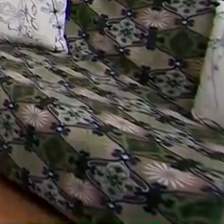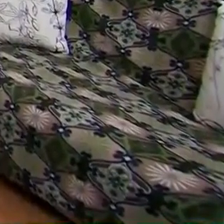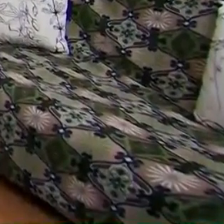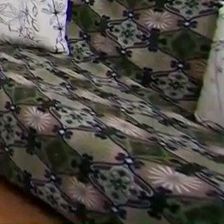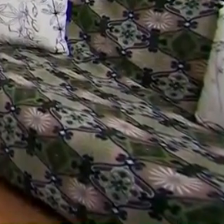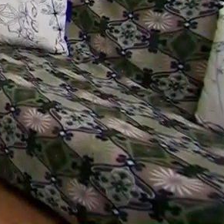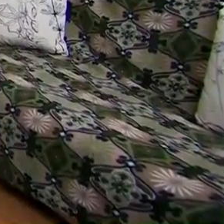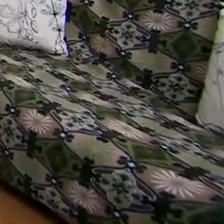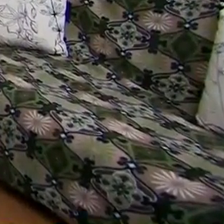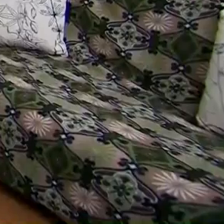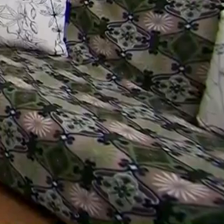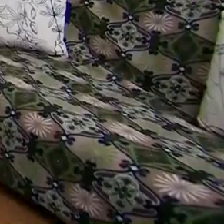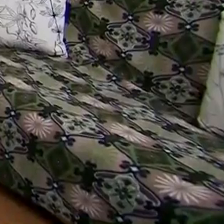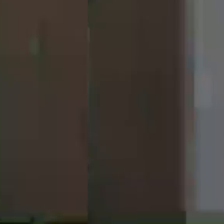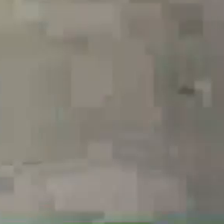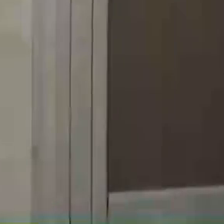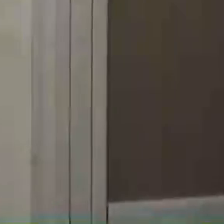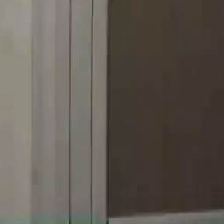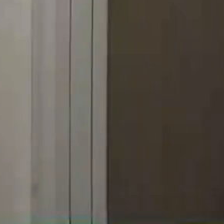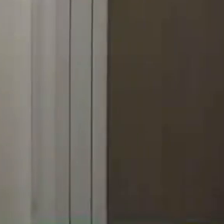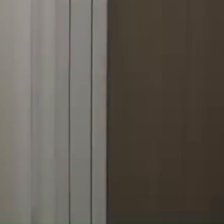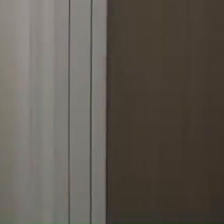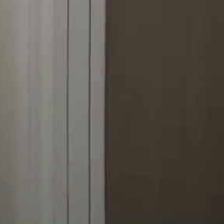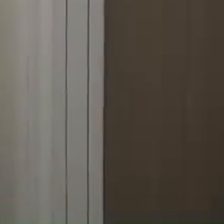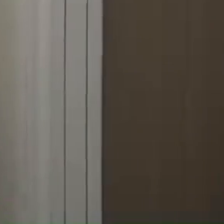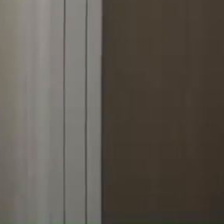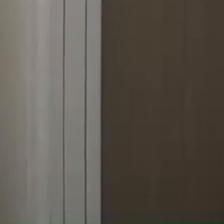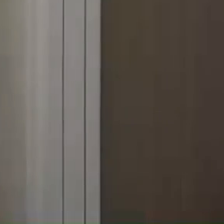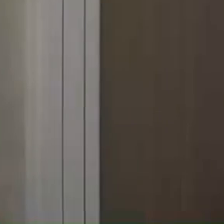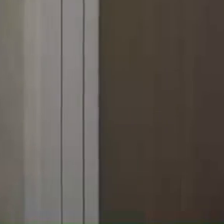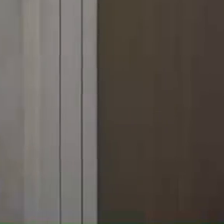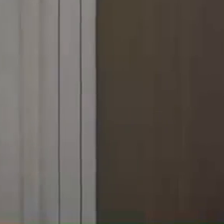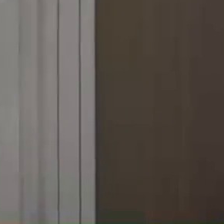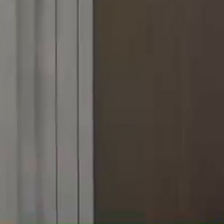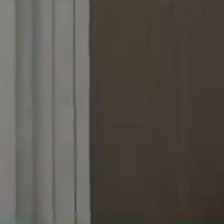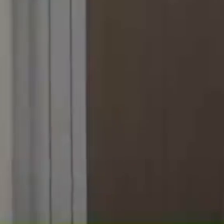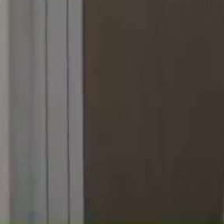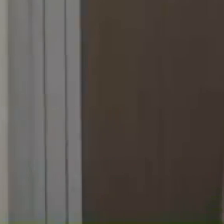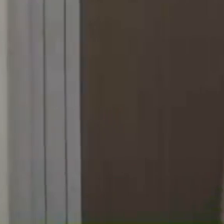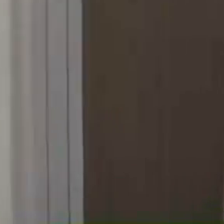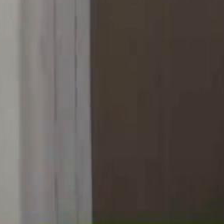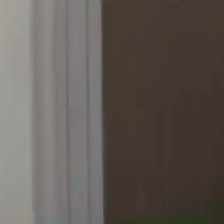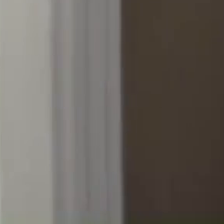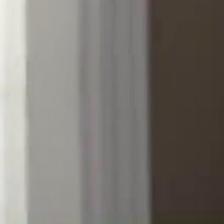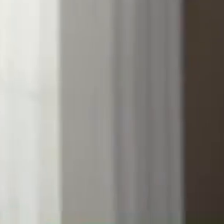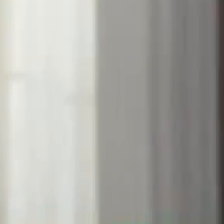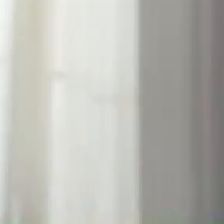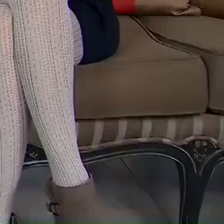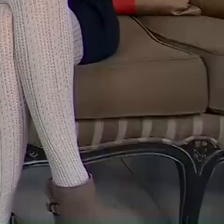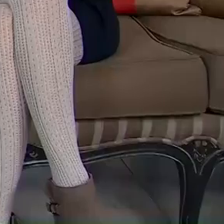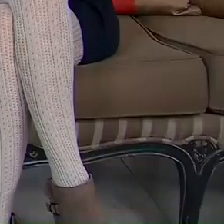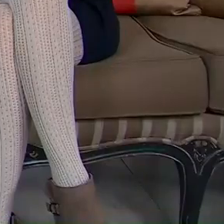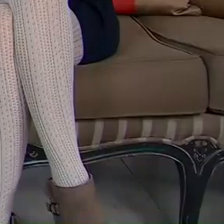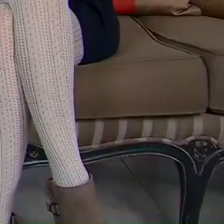oval. Şükrü kafesi taşırken hayli zorlanıyor. Salona girip kafesi sehpanın üzerine bıraktı. Kemal, Serpil ve